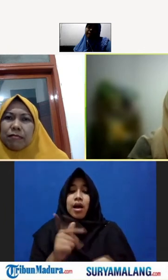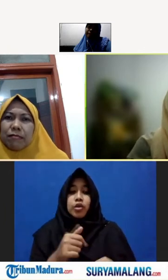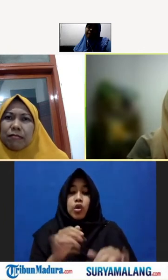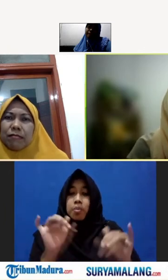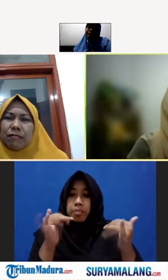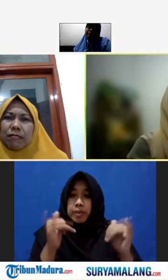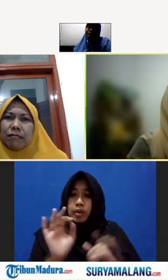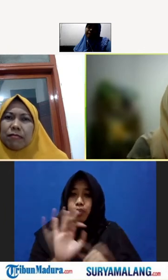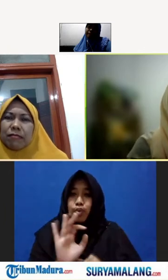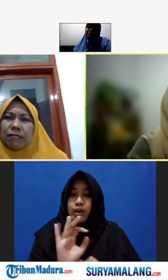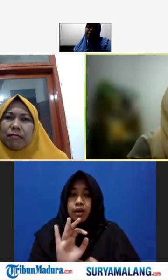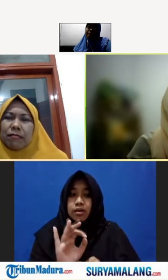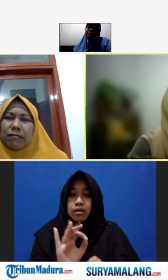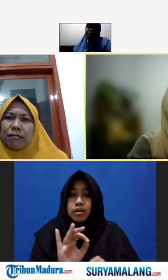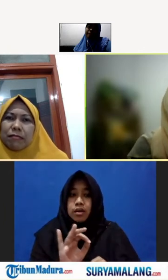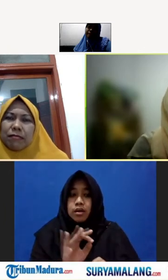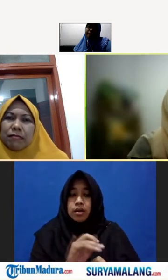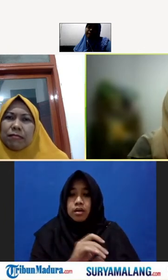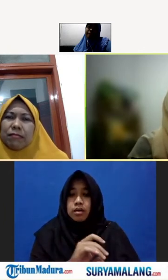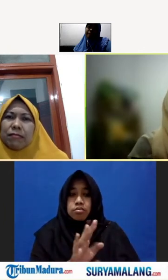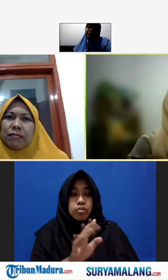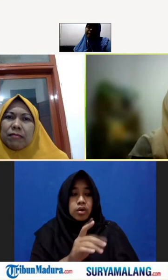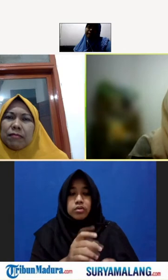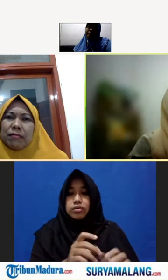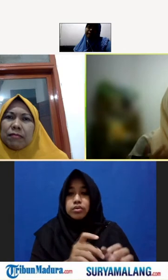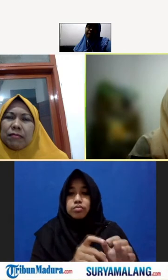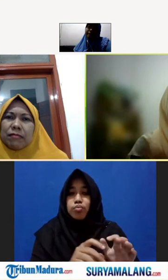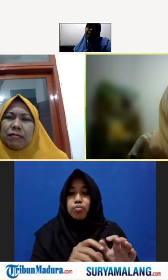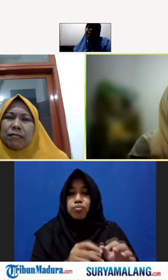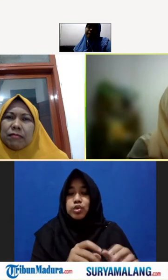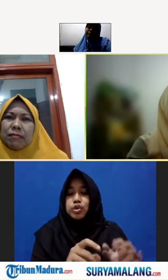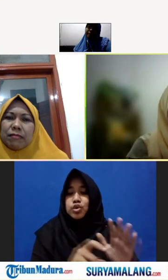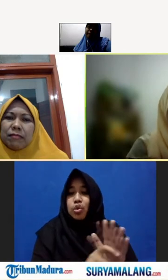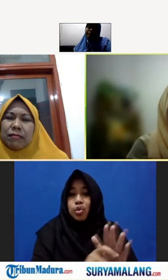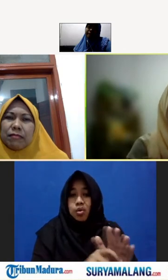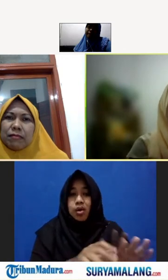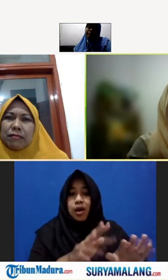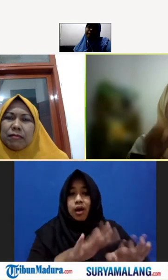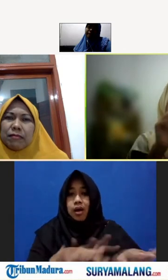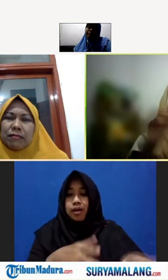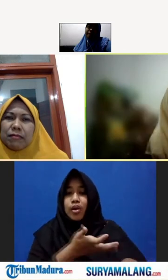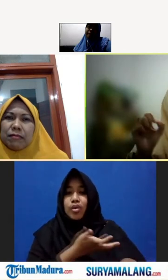jenis anak suka gitu. Tapi kalau ibu perlu cari,